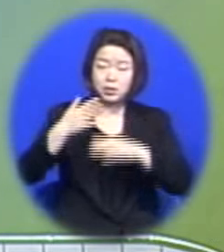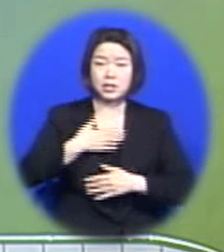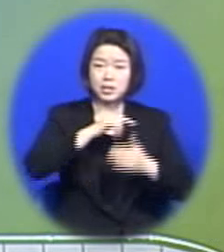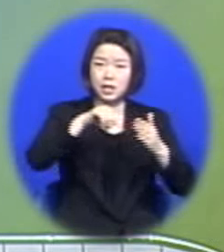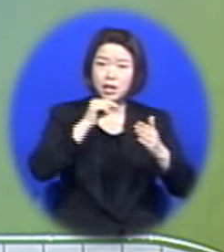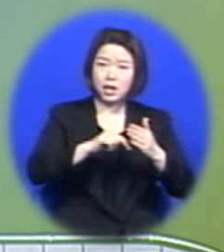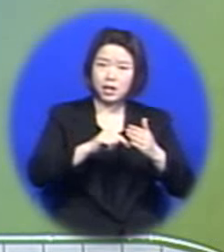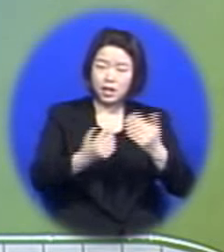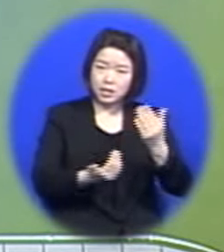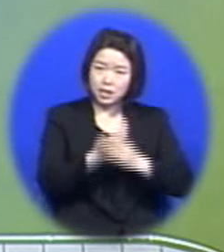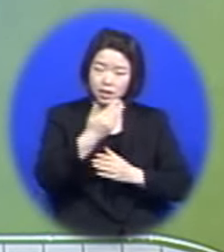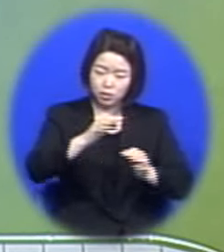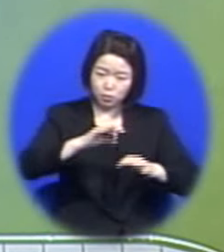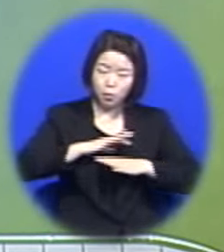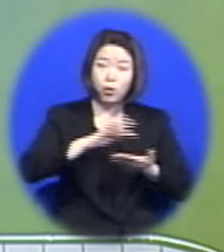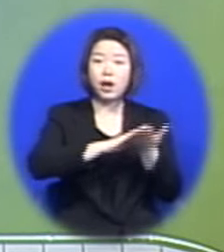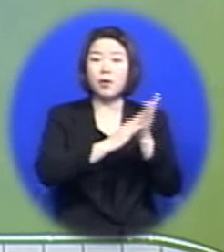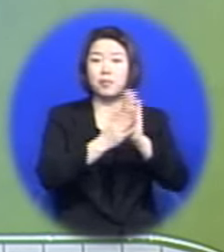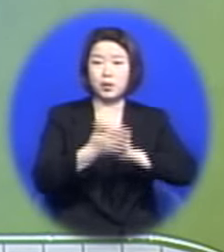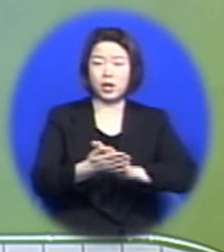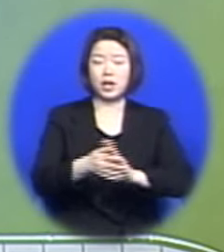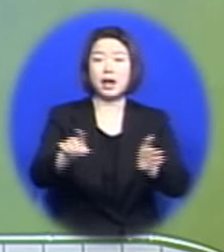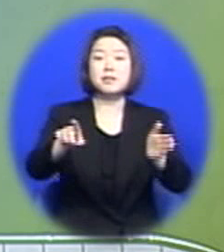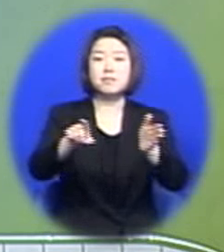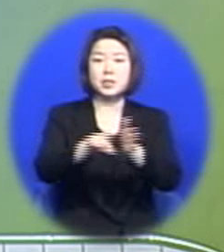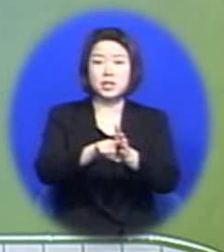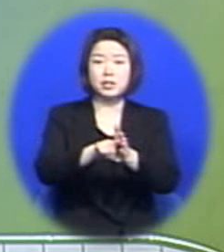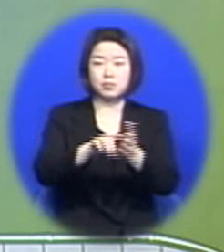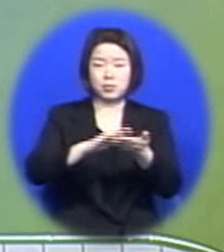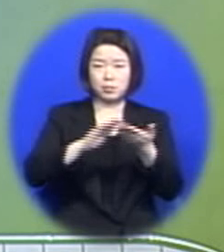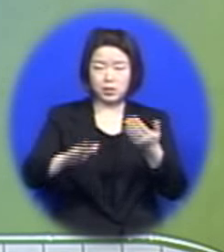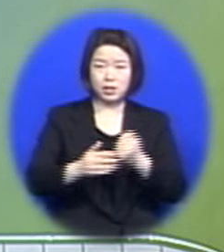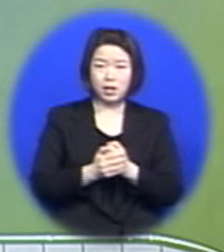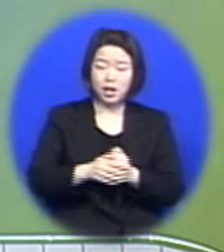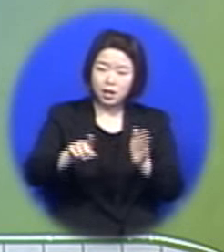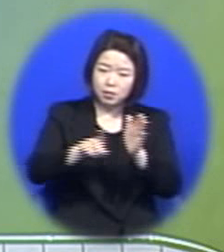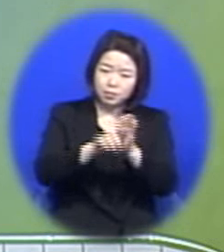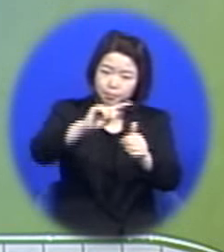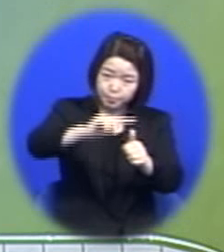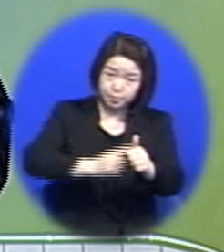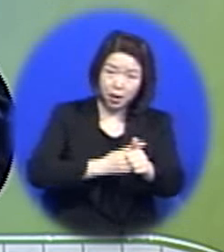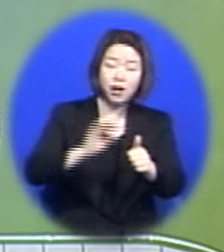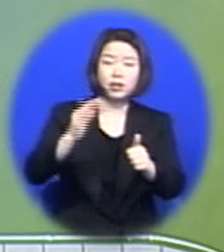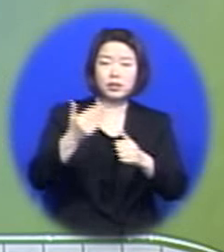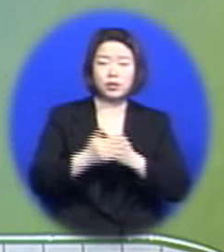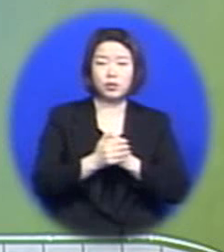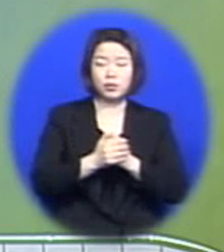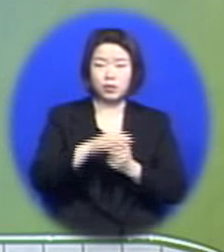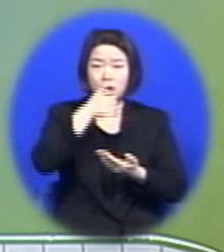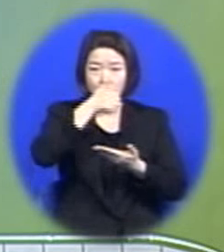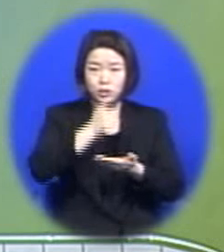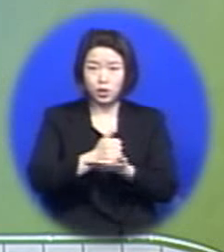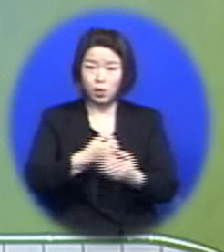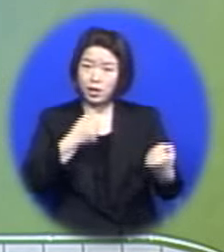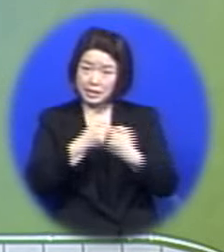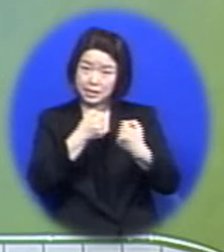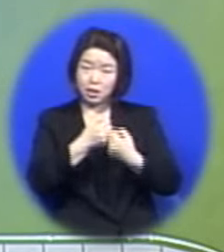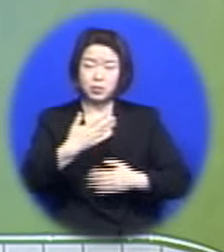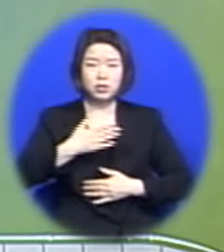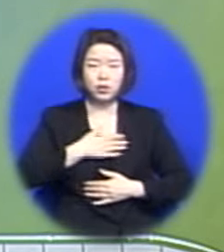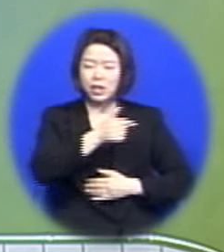일어난 놀라운 변화가 믿음이에요. 믿어지는 거죠. 죄와의 싸움이 저에게는